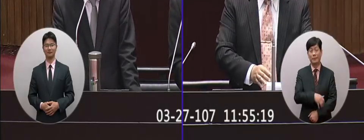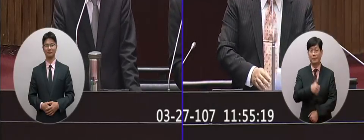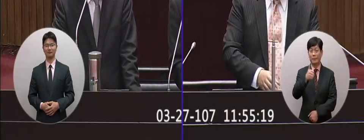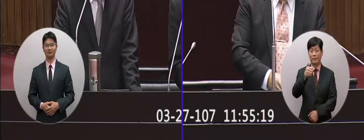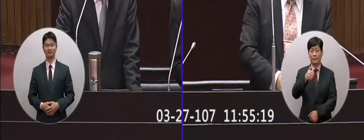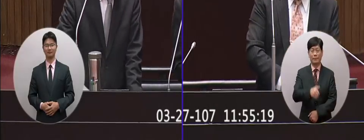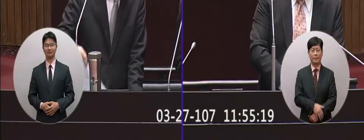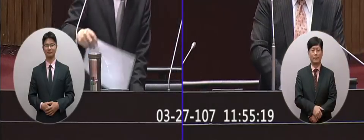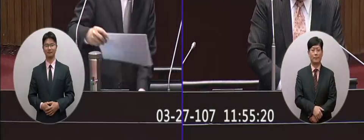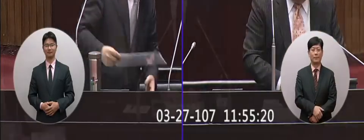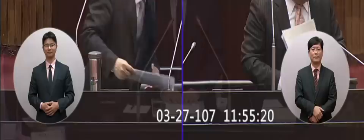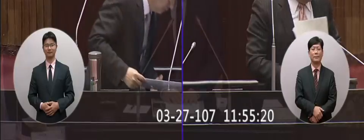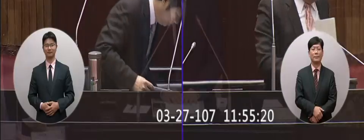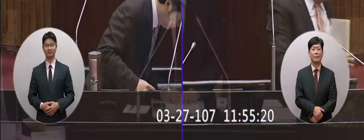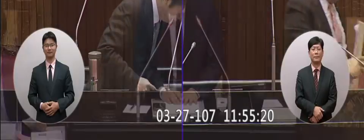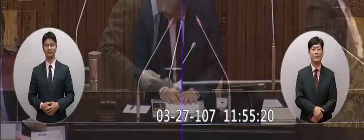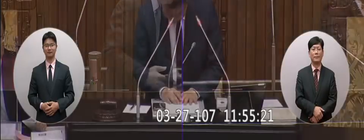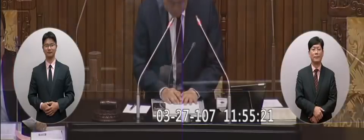谢谢。